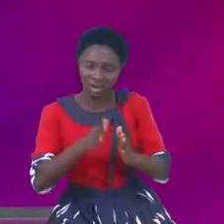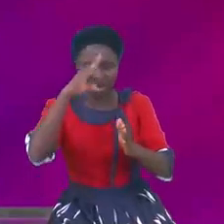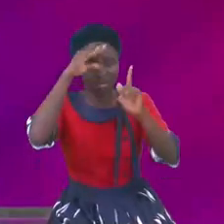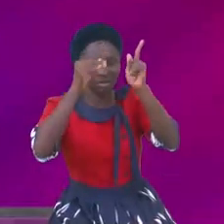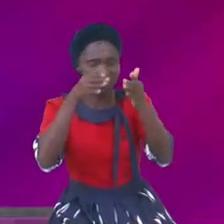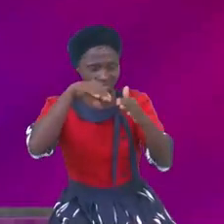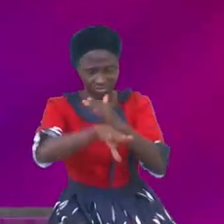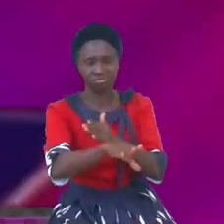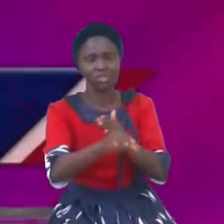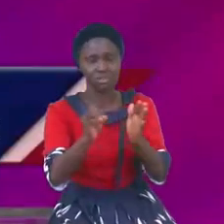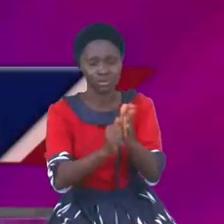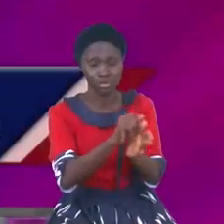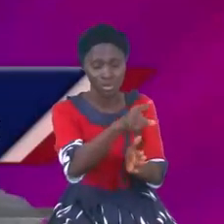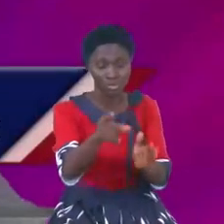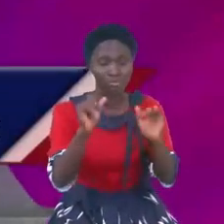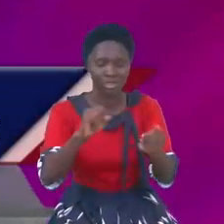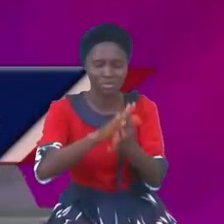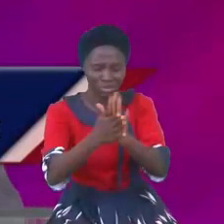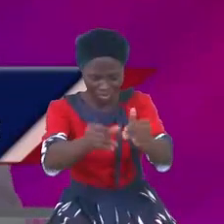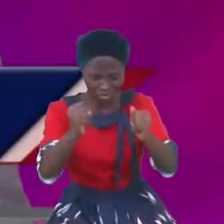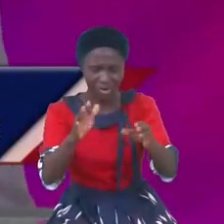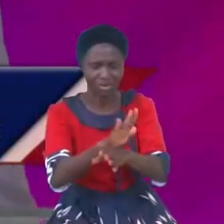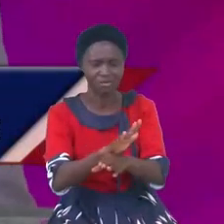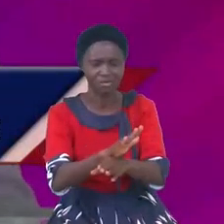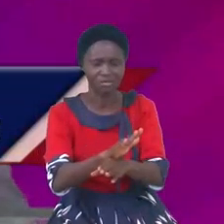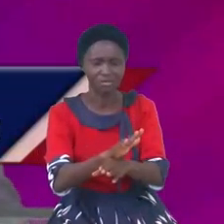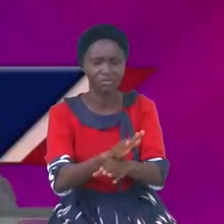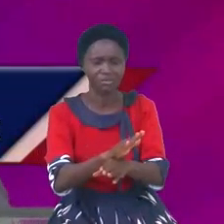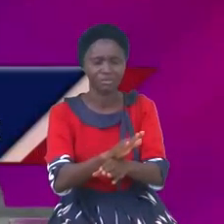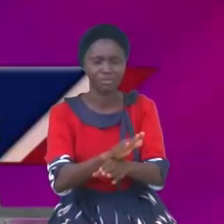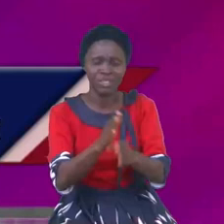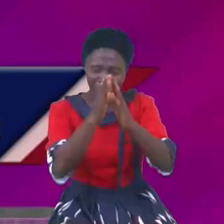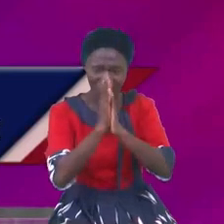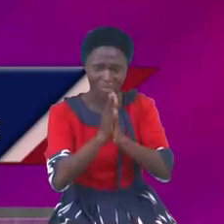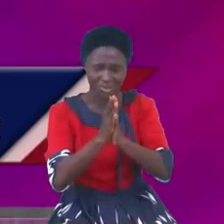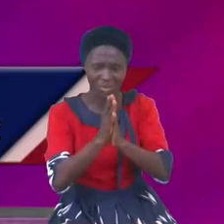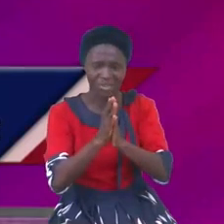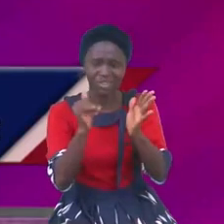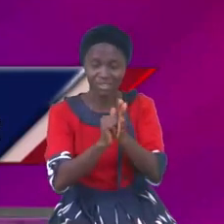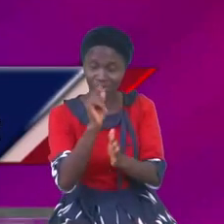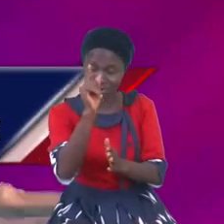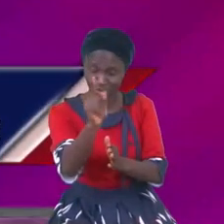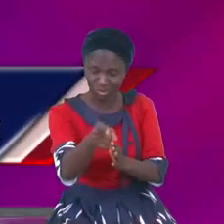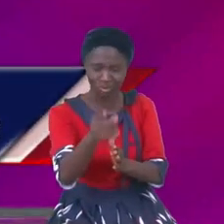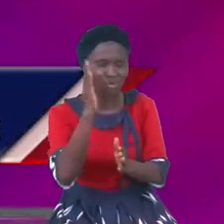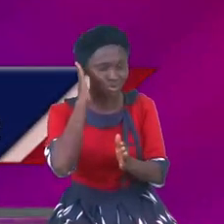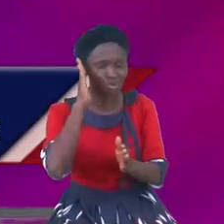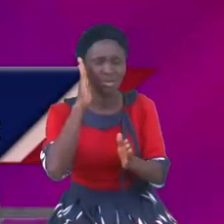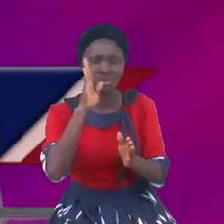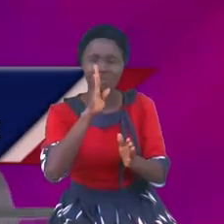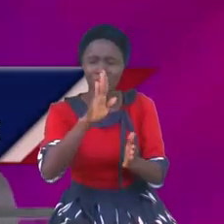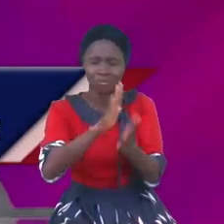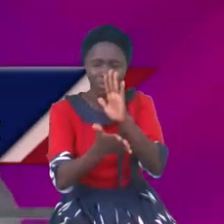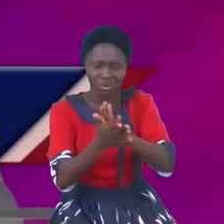afin qu'il soit efficace et puissant dans ta vie. Prie le Seigneur que tu sois puissant, efficace dans